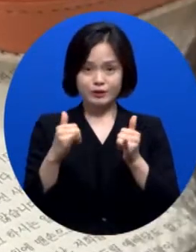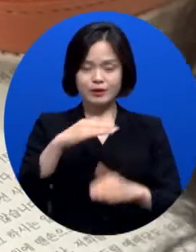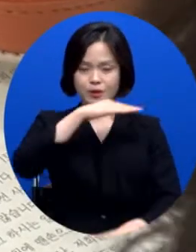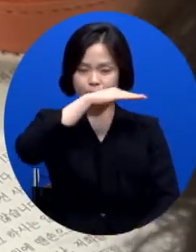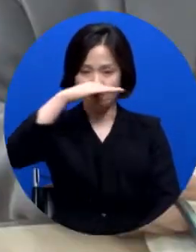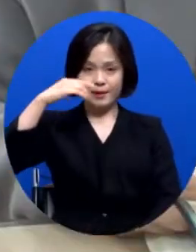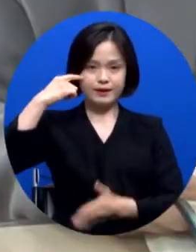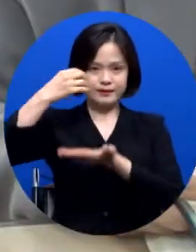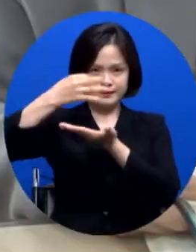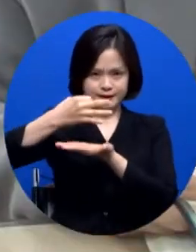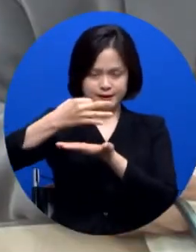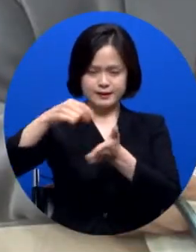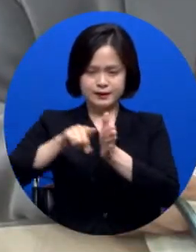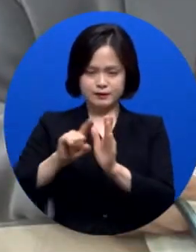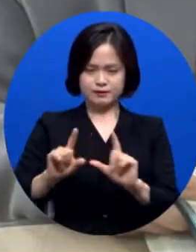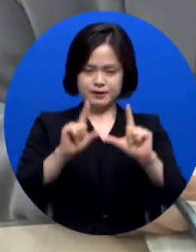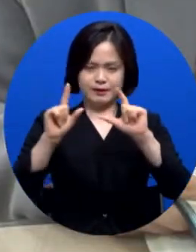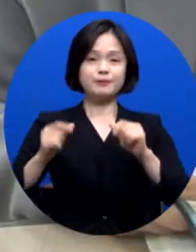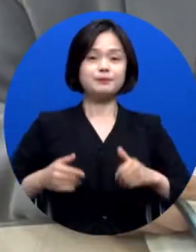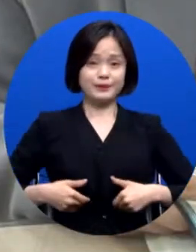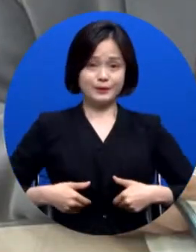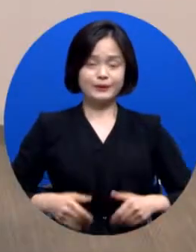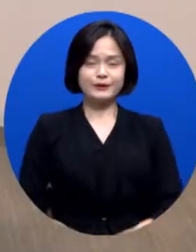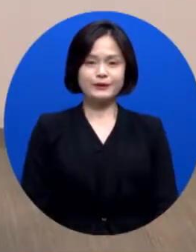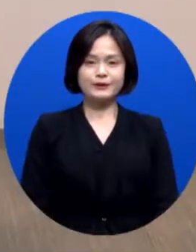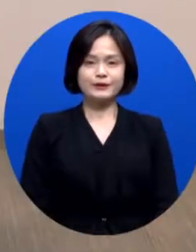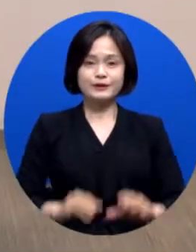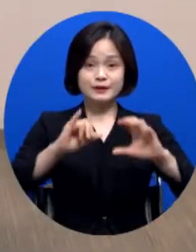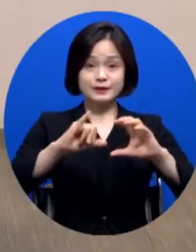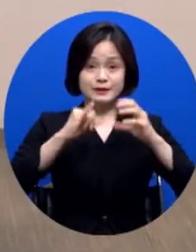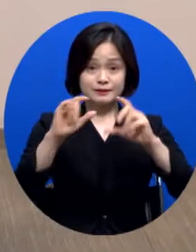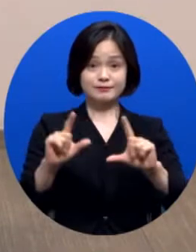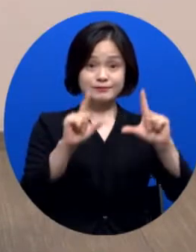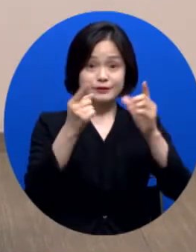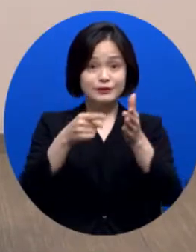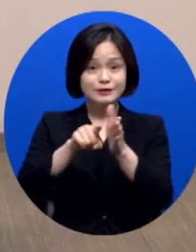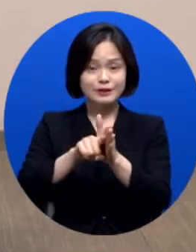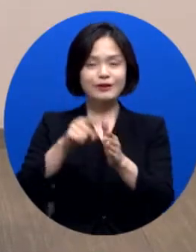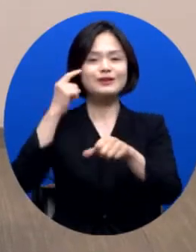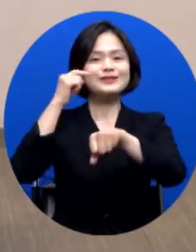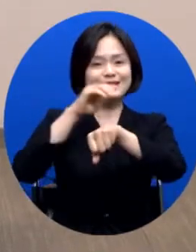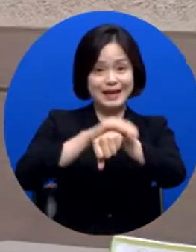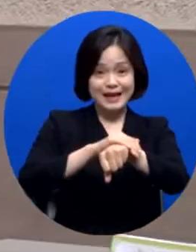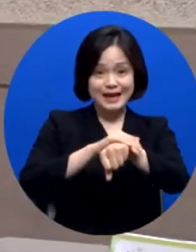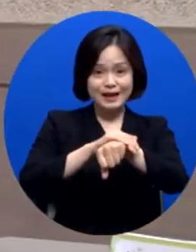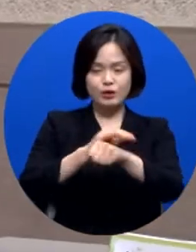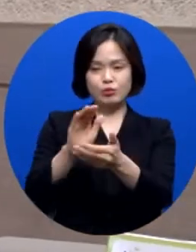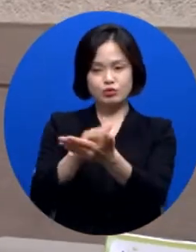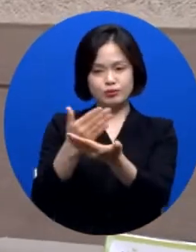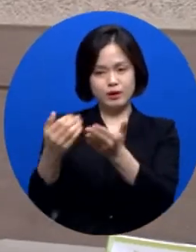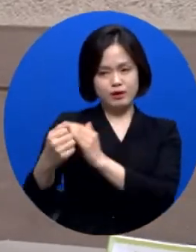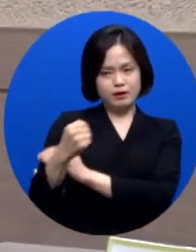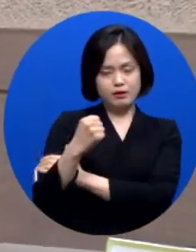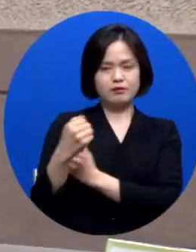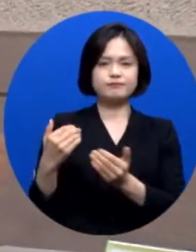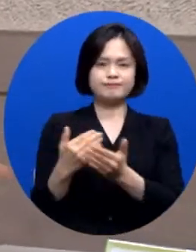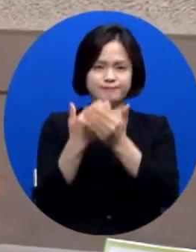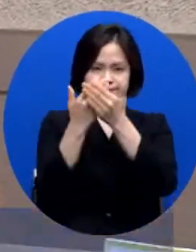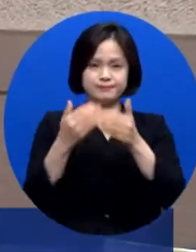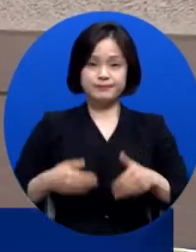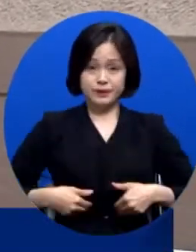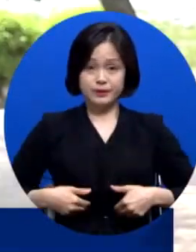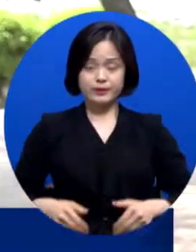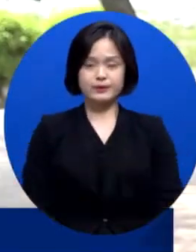세워야 한다고 말합니다. 이와 더불어 세상을 살아가기 위한 지혜와 분별력도 발맞춰 성장해야 합니다.